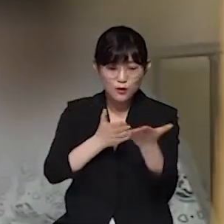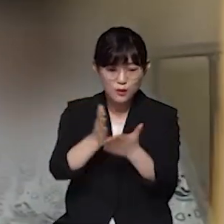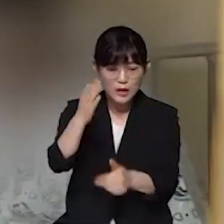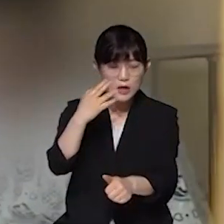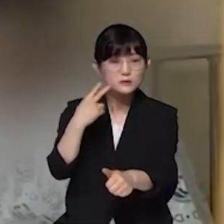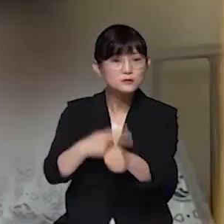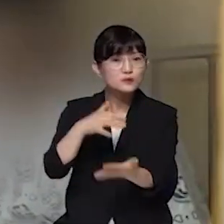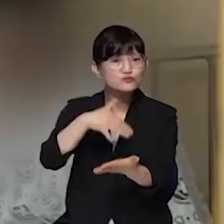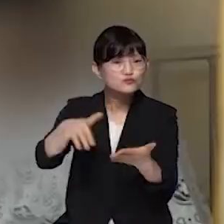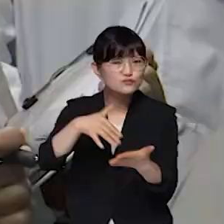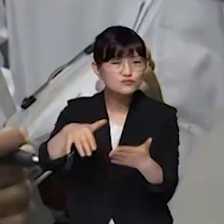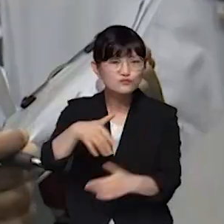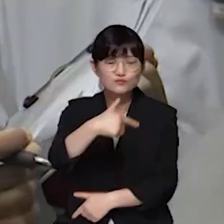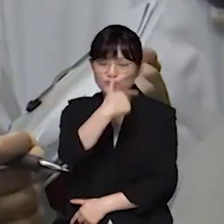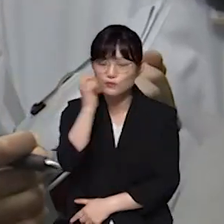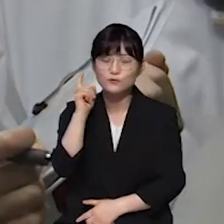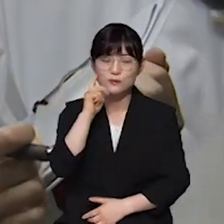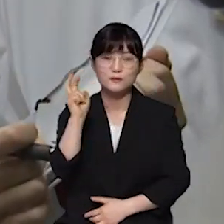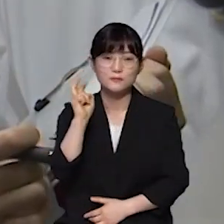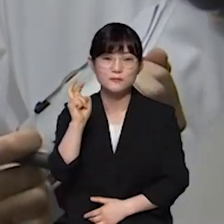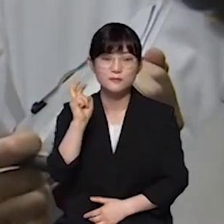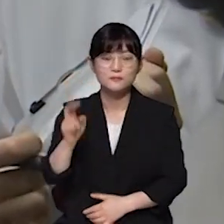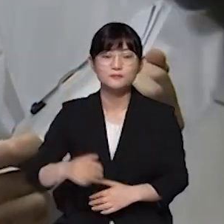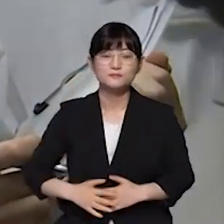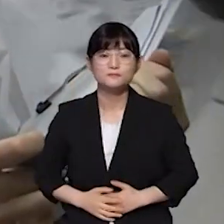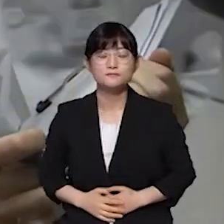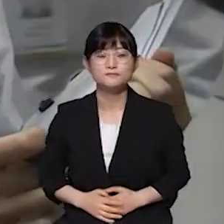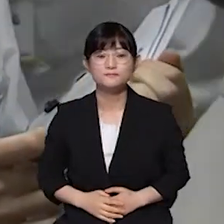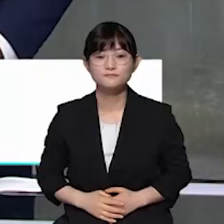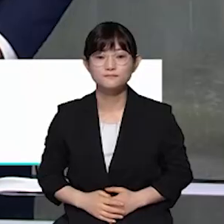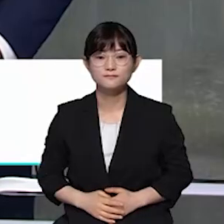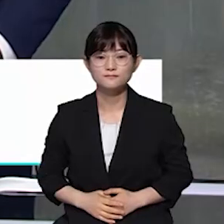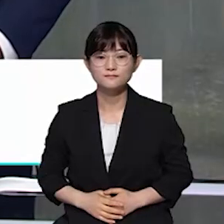것으로 예상됩니다. KBC 정경원입니다.